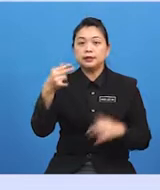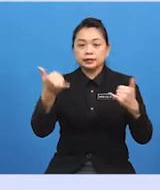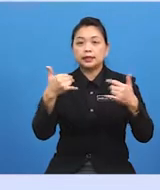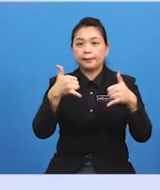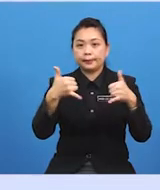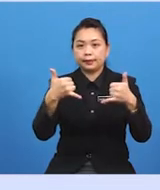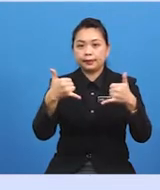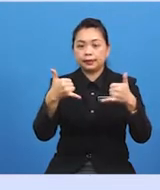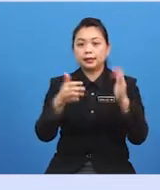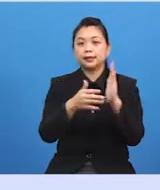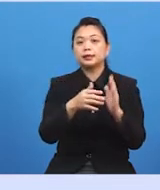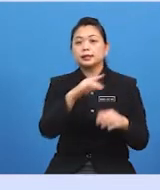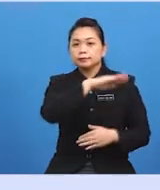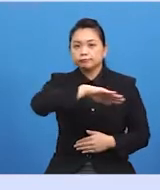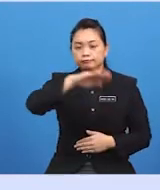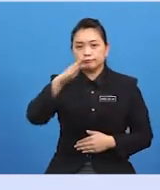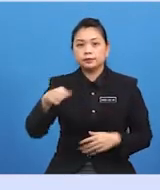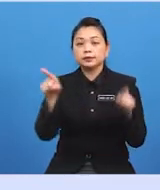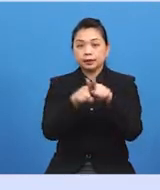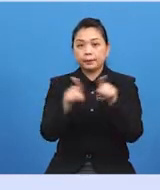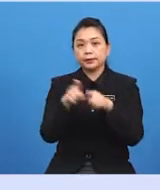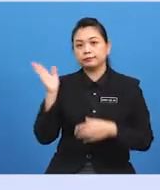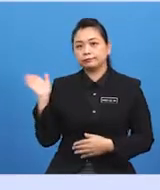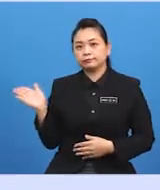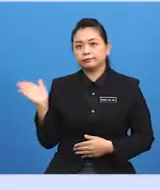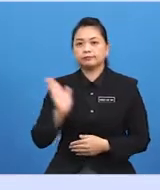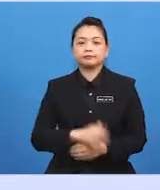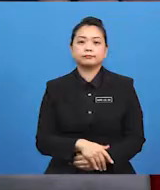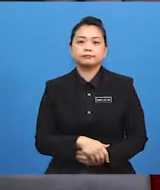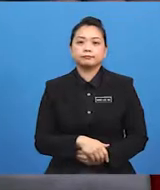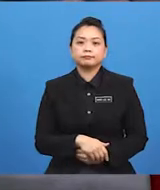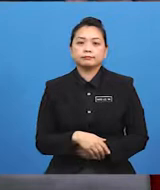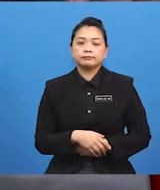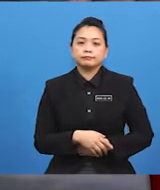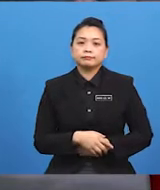Mari kita mainkan skill A major bersama-sama saudari Nod.